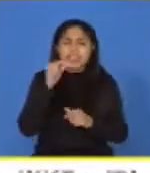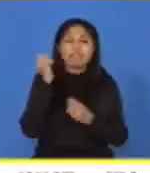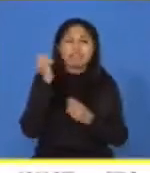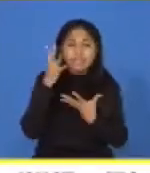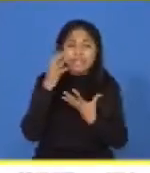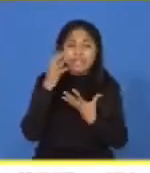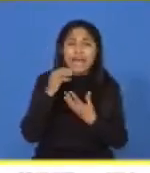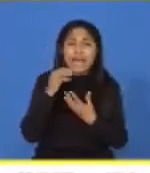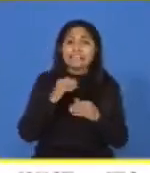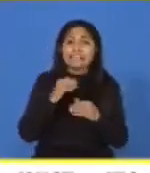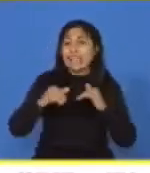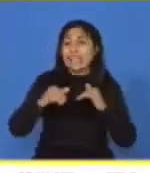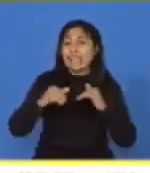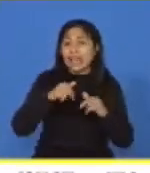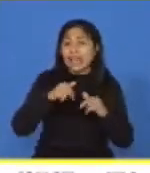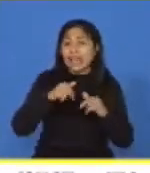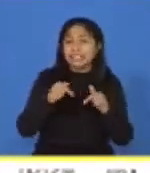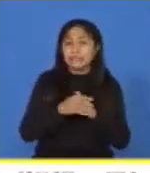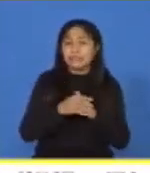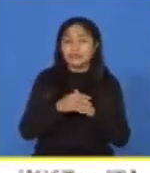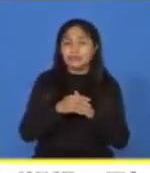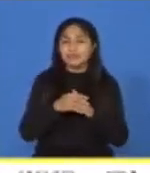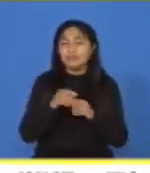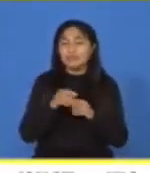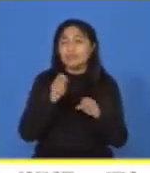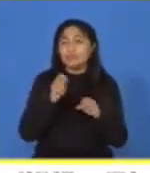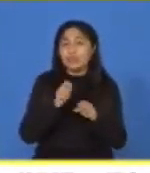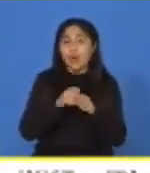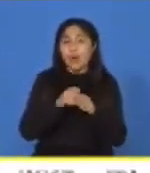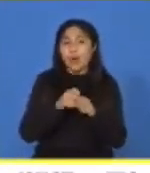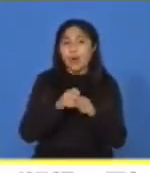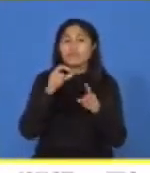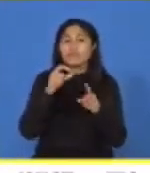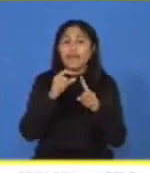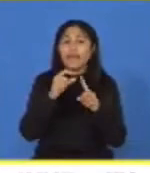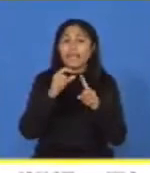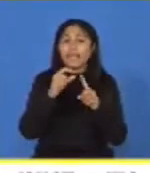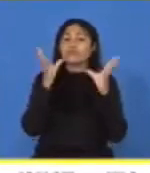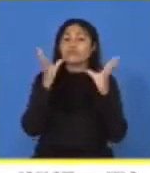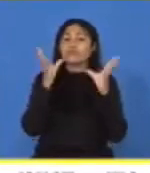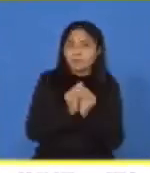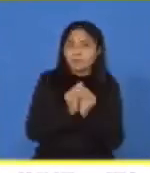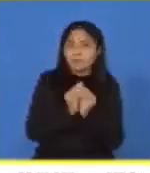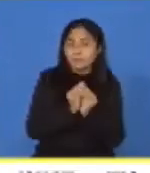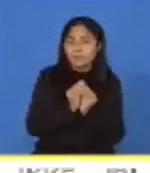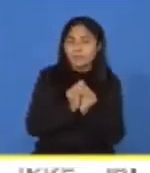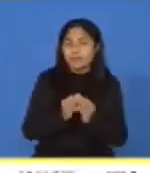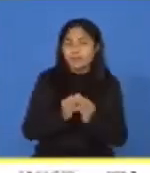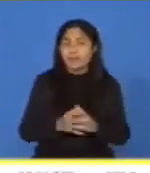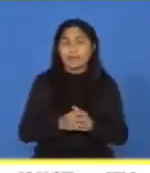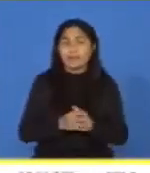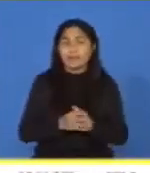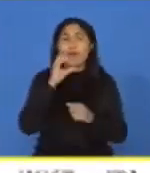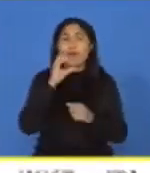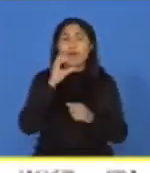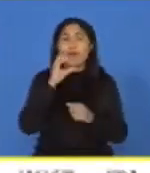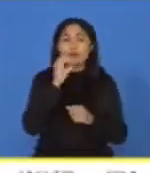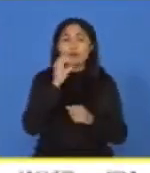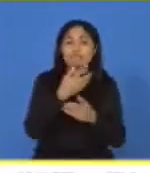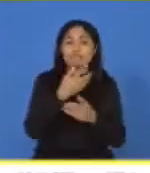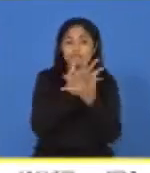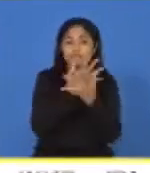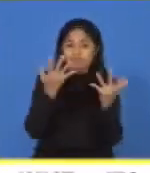ini diselenggarakan oleh proyek Inclusive Access to Multisector Service and Assistance for Everyone,